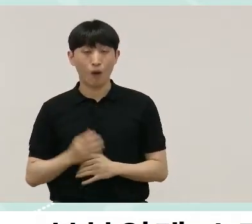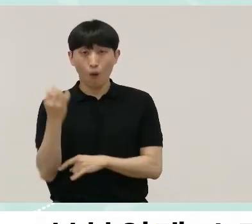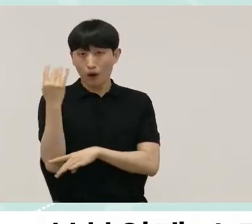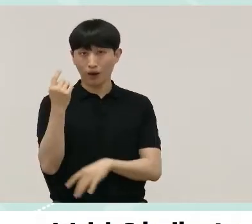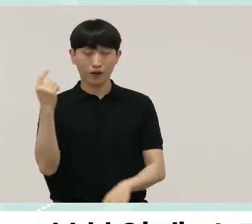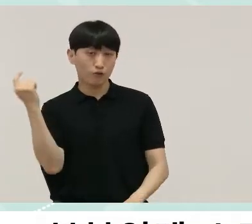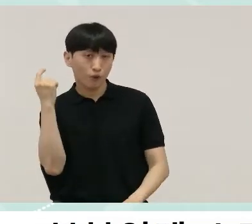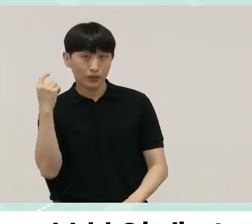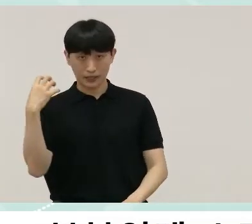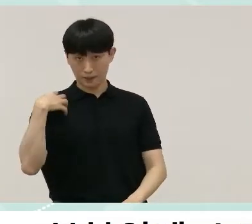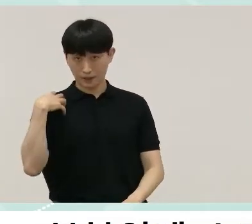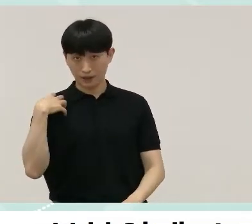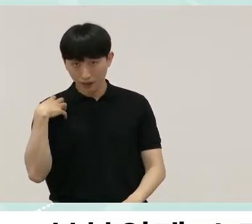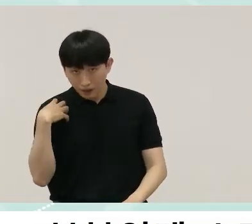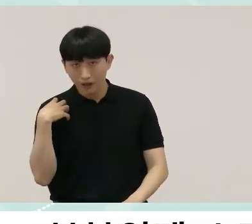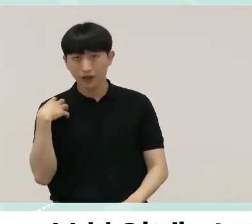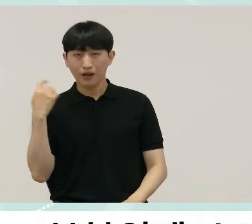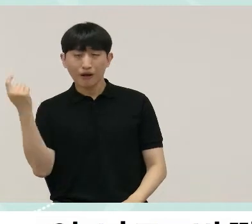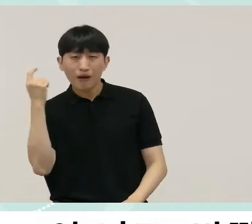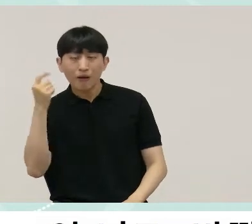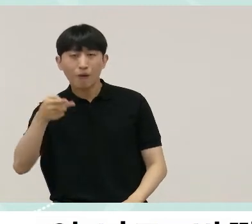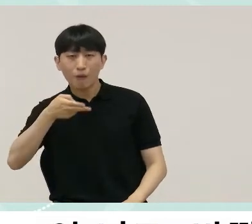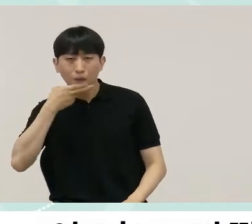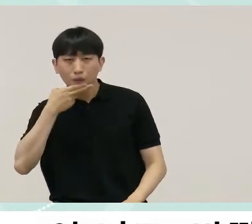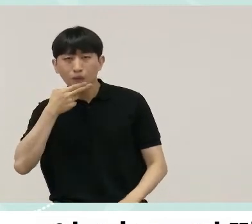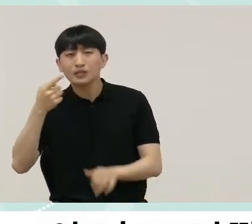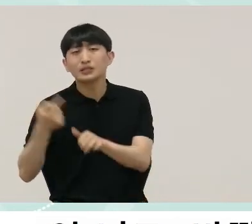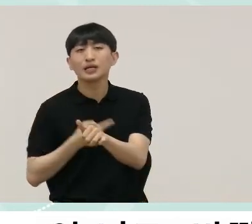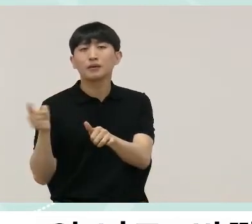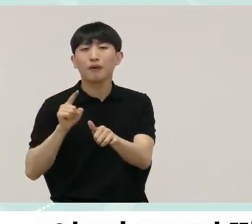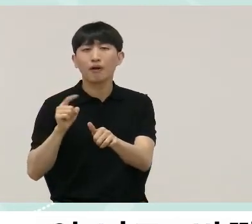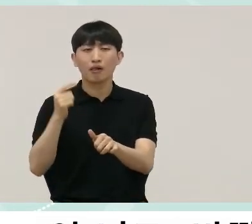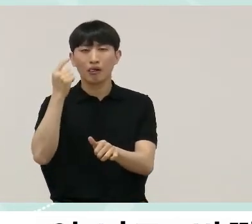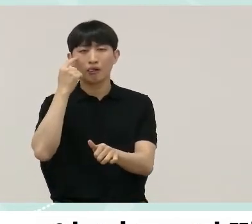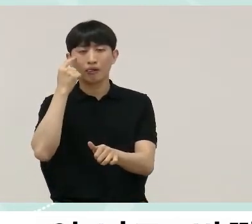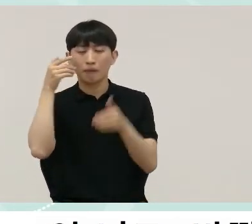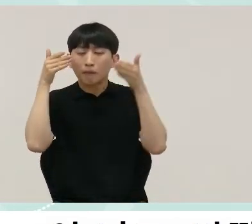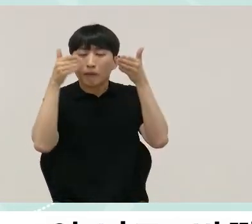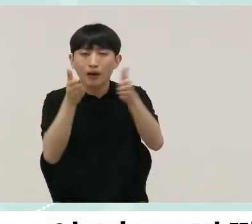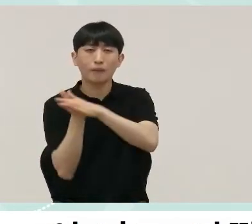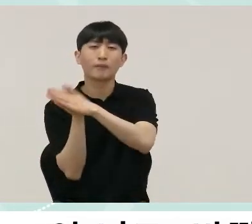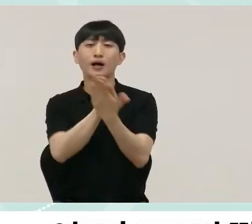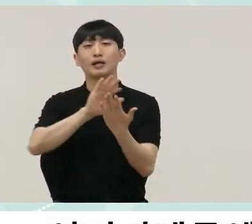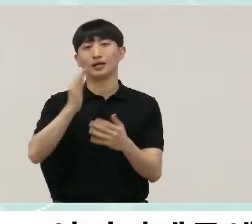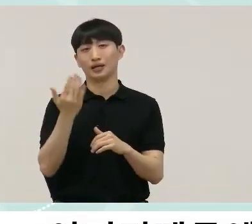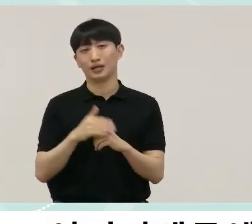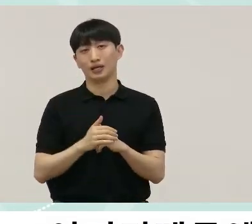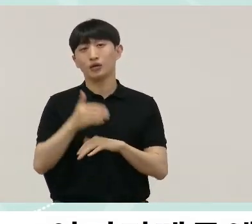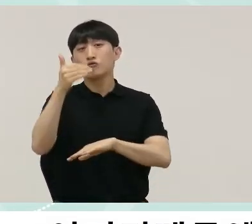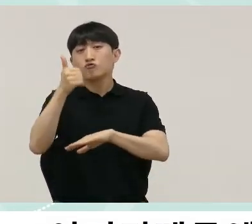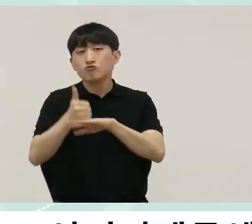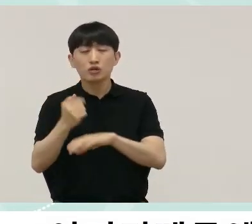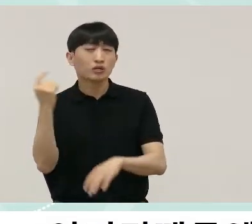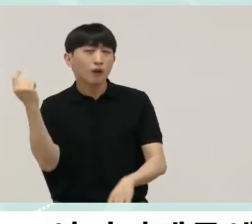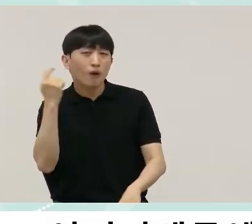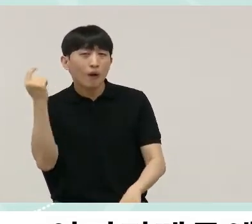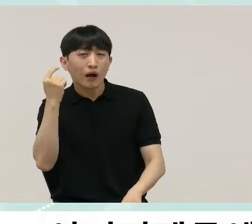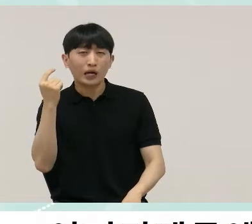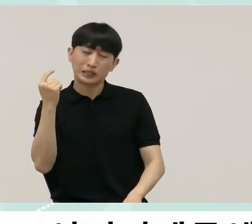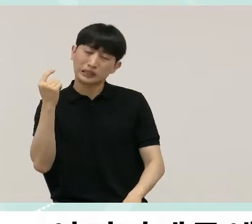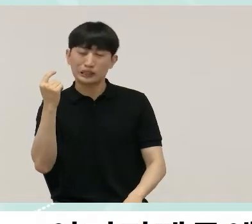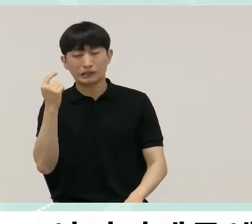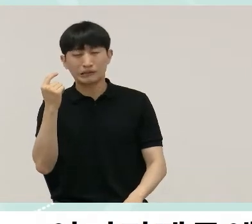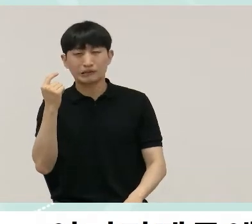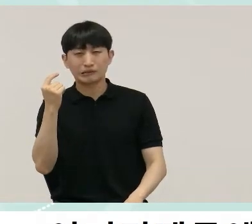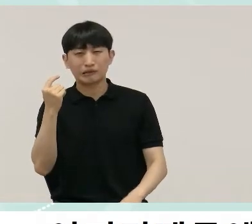부위로 전환이 되기 때문에 청각의 뇌가 일을 하지 못합니다. 즉 청각뇌가 만들어지지 않는다는